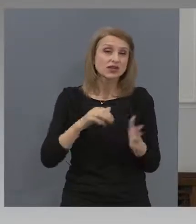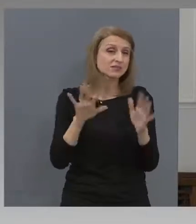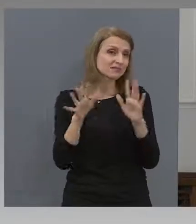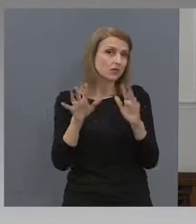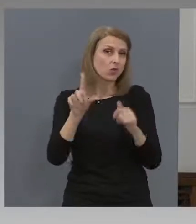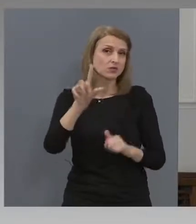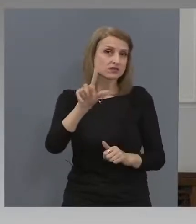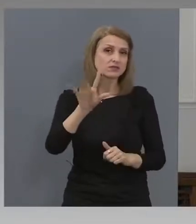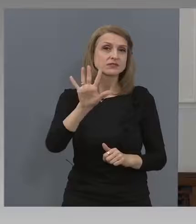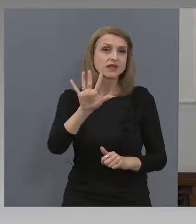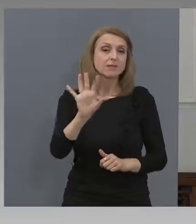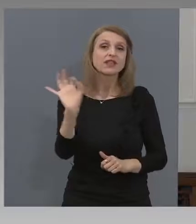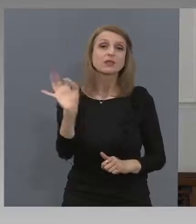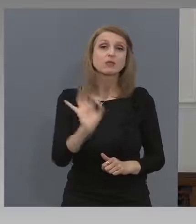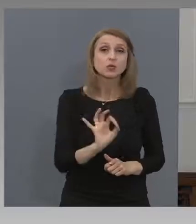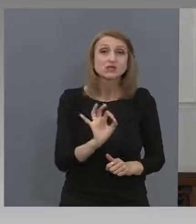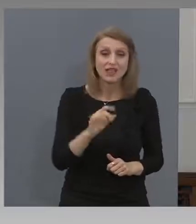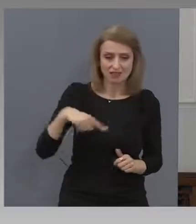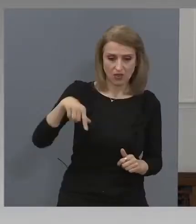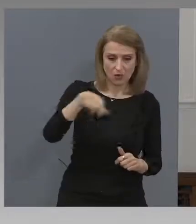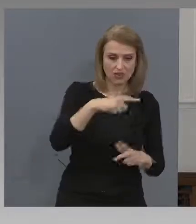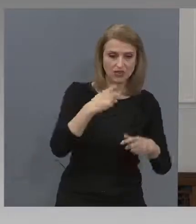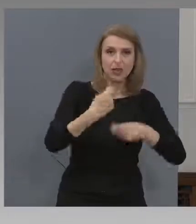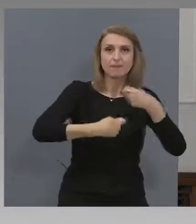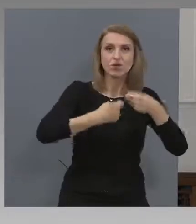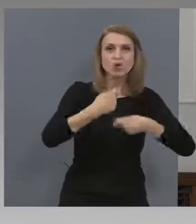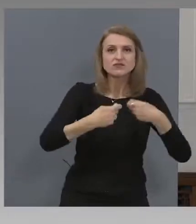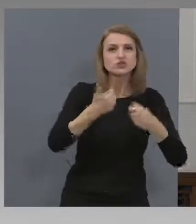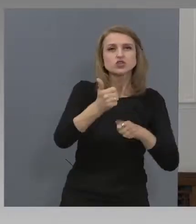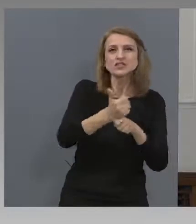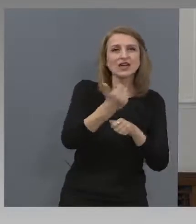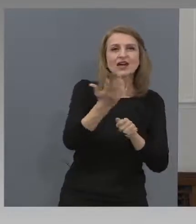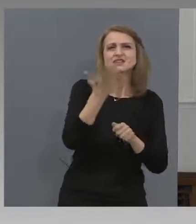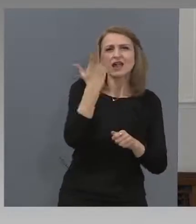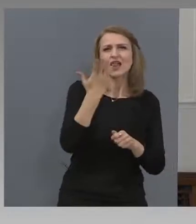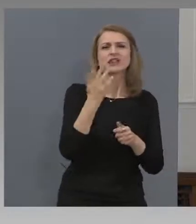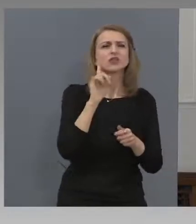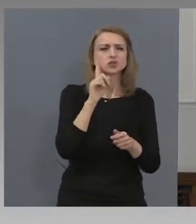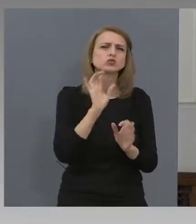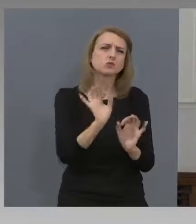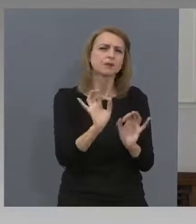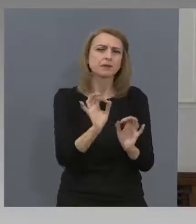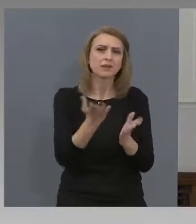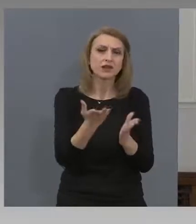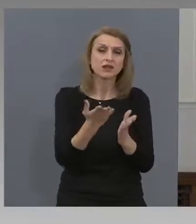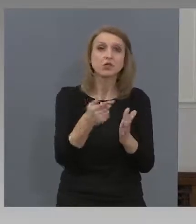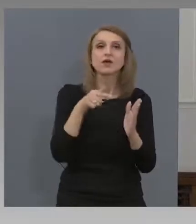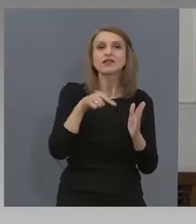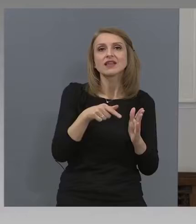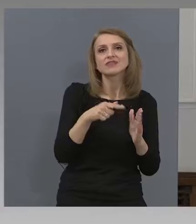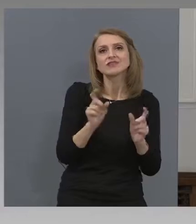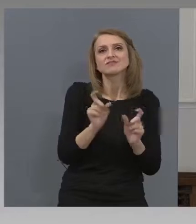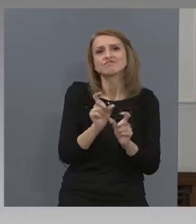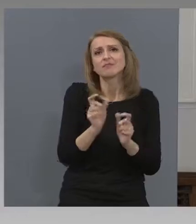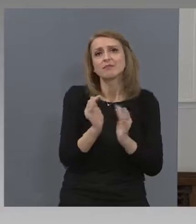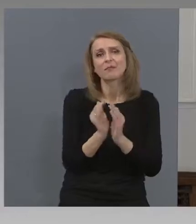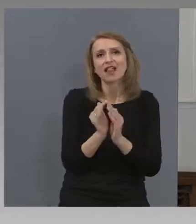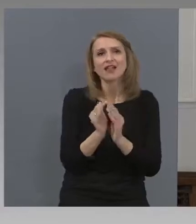около 75% от тях, от тези 16 000 души, примерно, образно, са пазарно